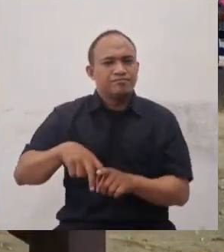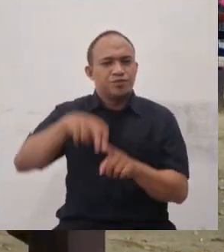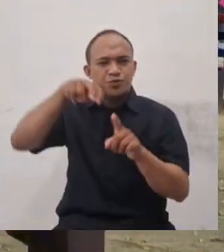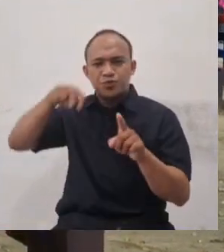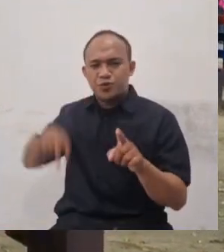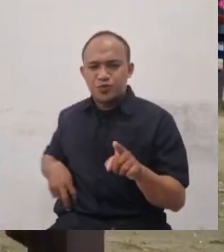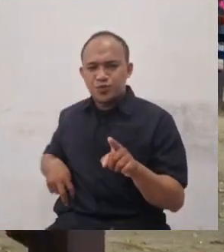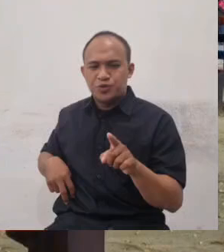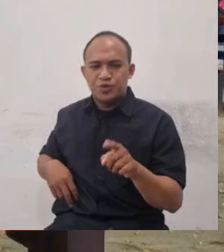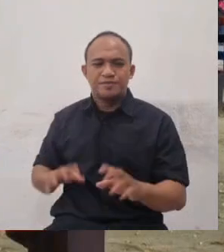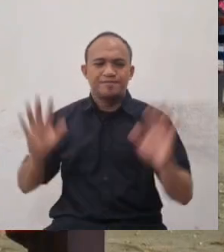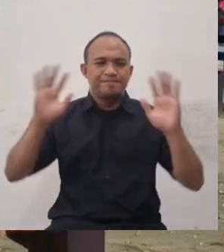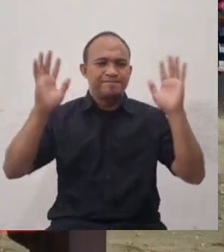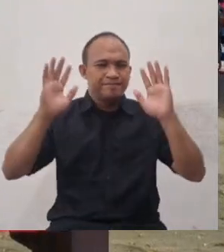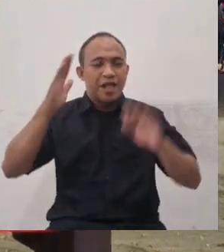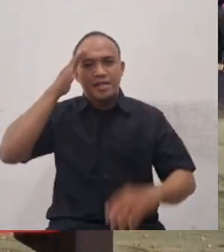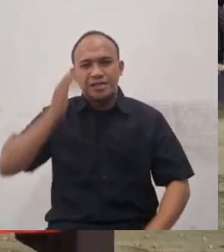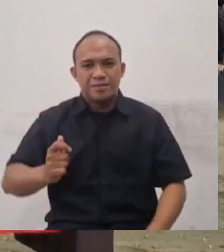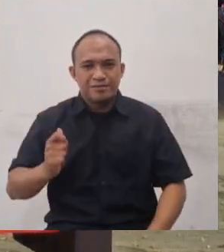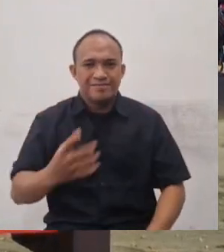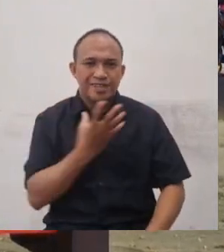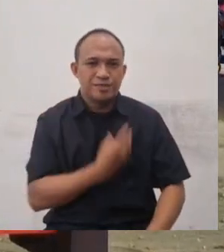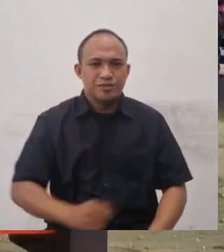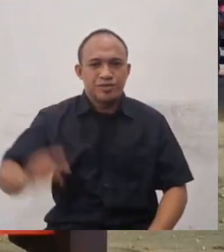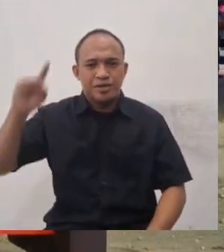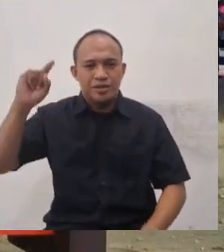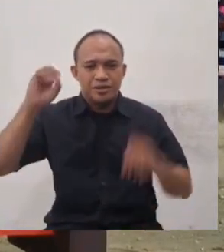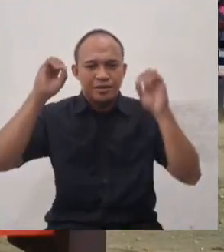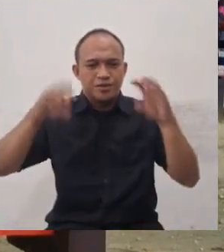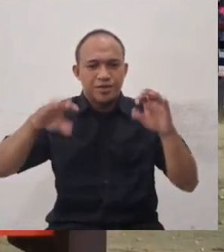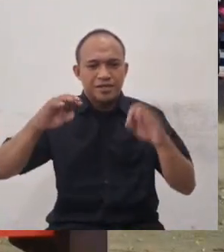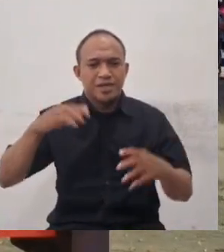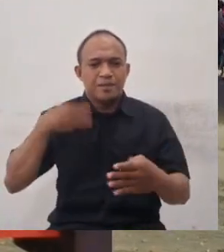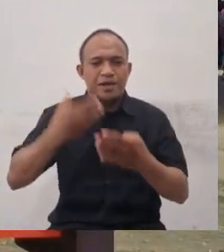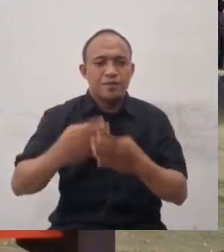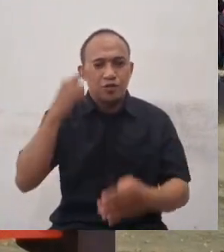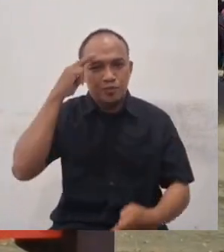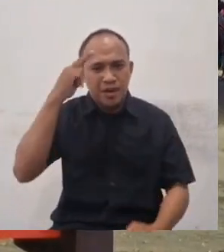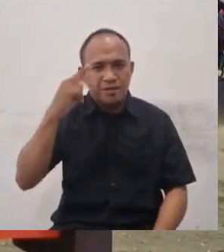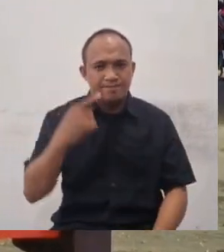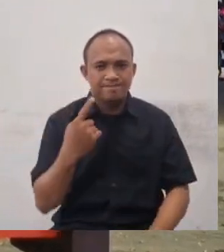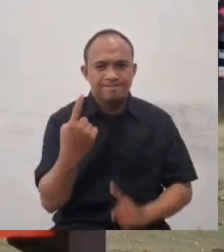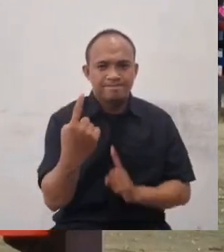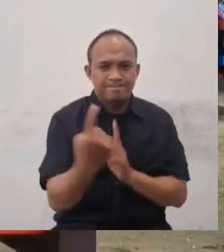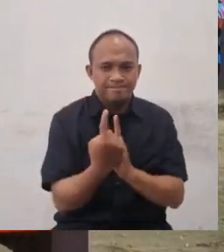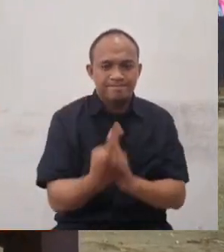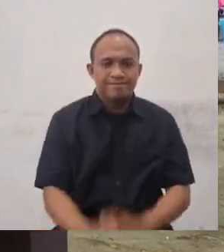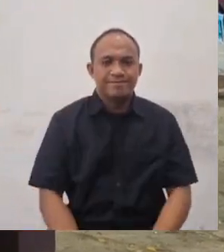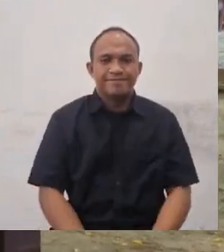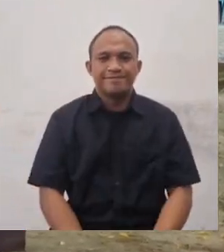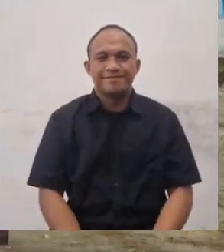Mila Atiki dan tim undur diri. Wassalamualaikum warahmatullahi wabarakatuh dan sampai jumpa.